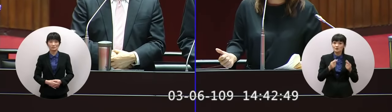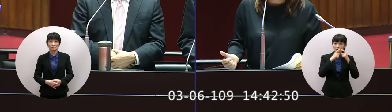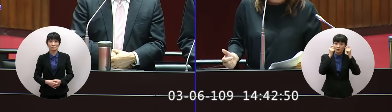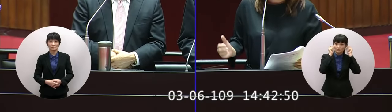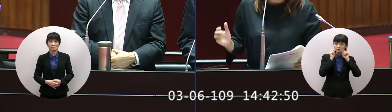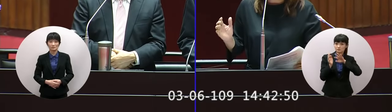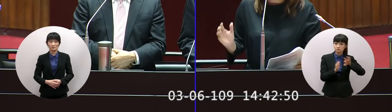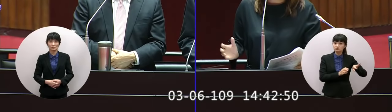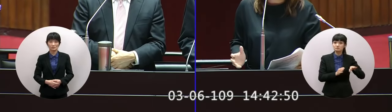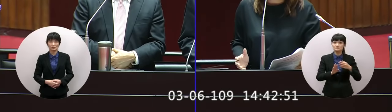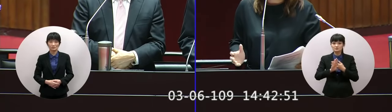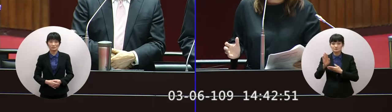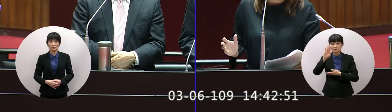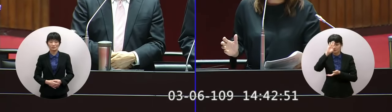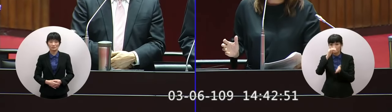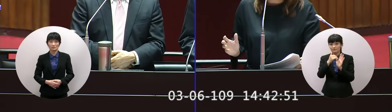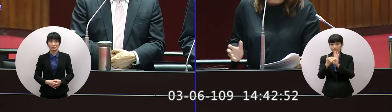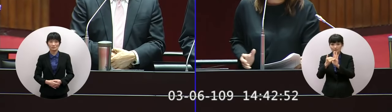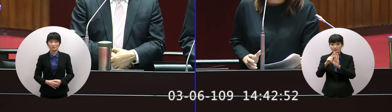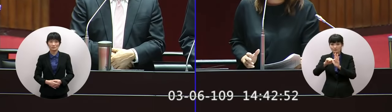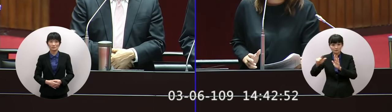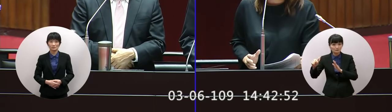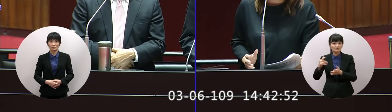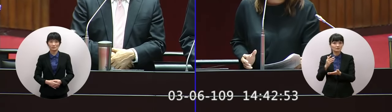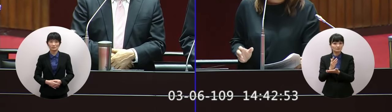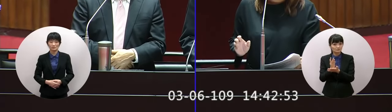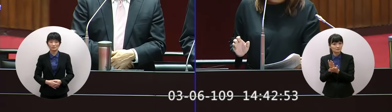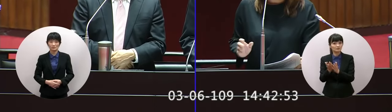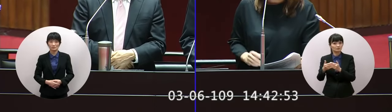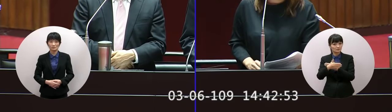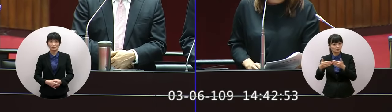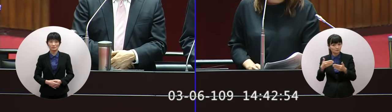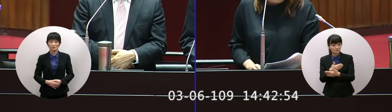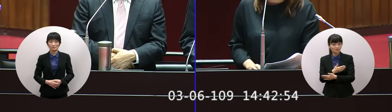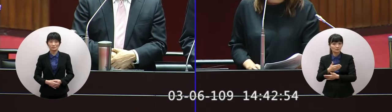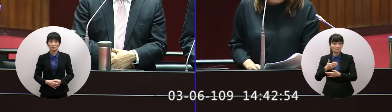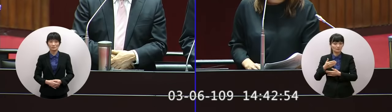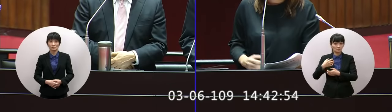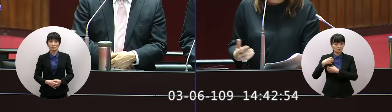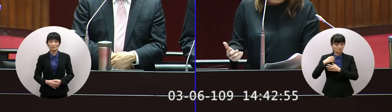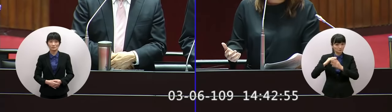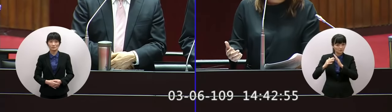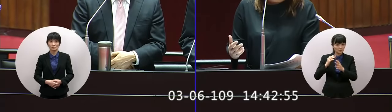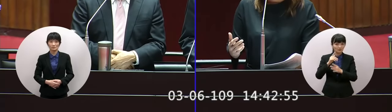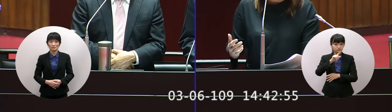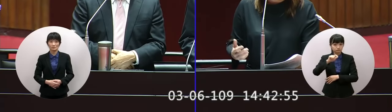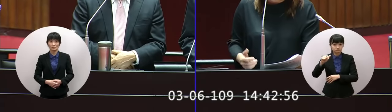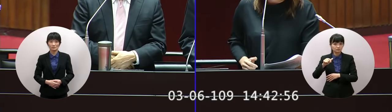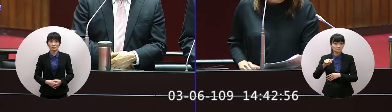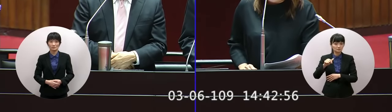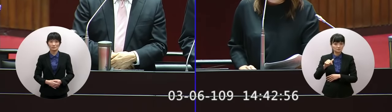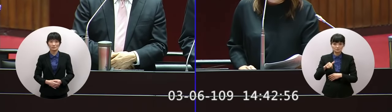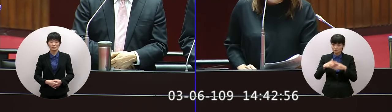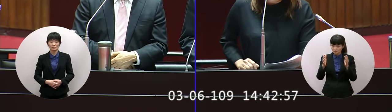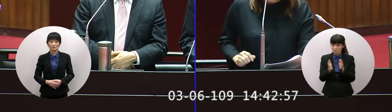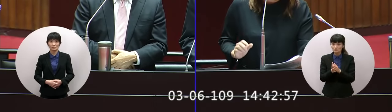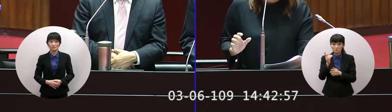民生物资，甚至交通这些战略物资等等，都要一并的考量。目前我